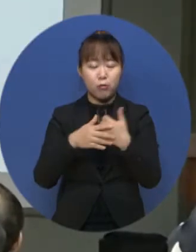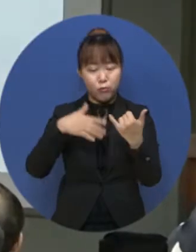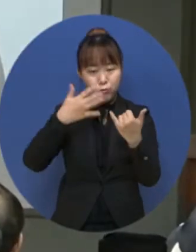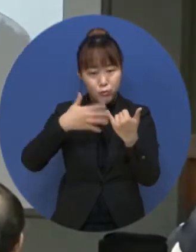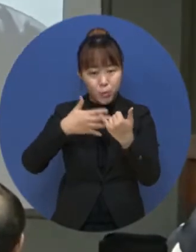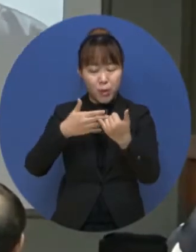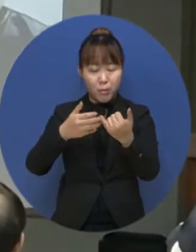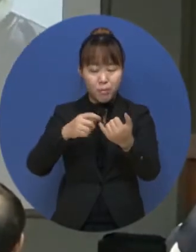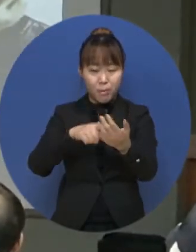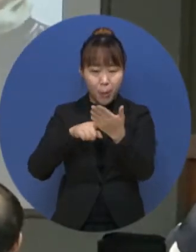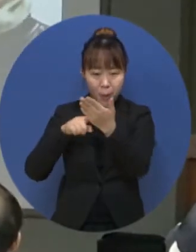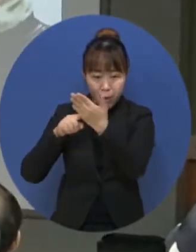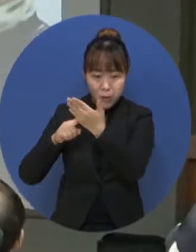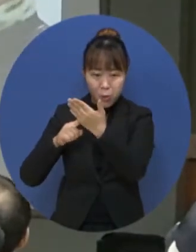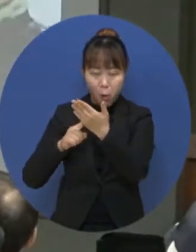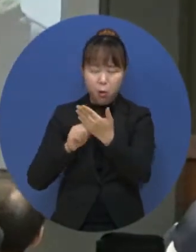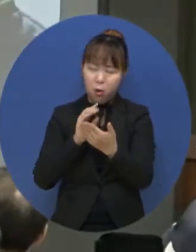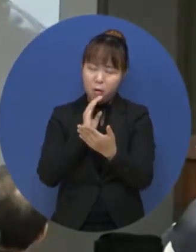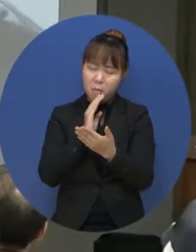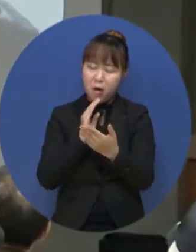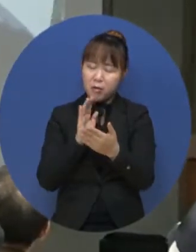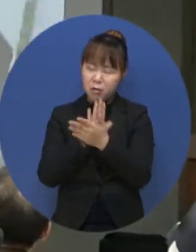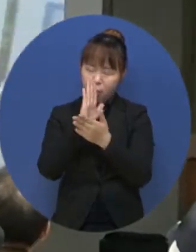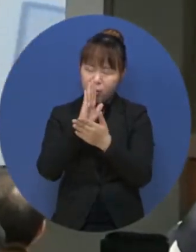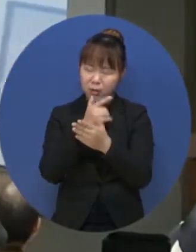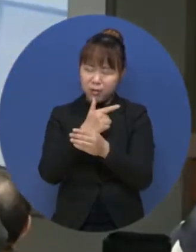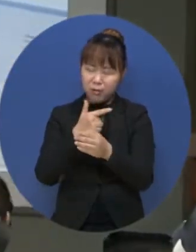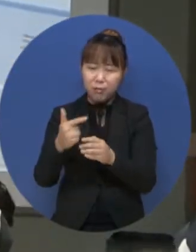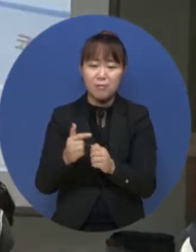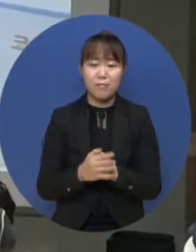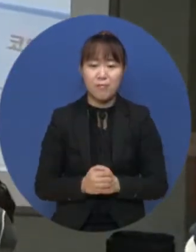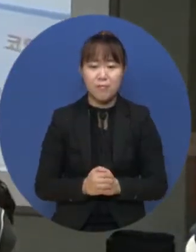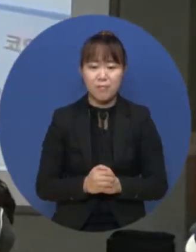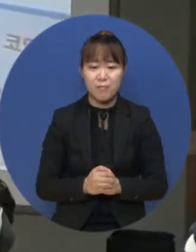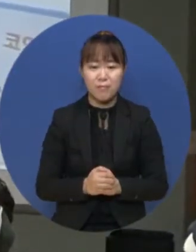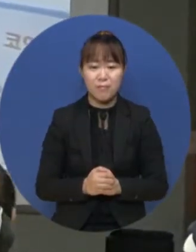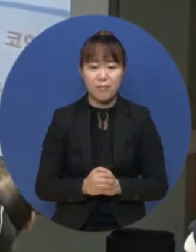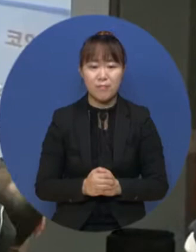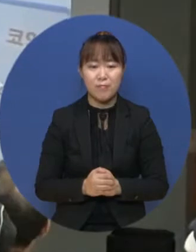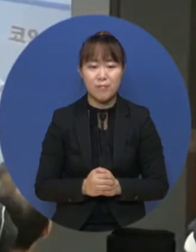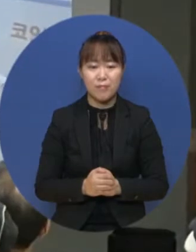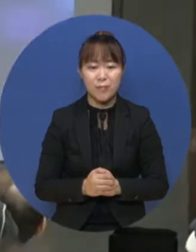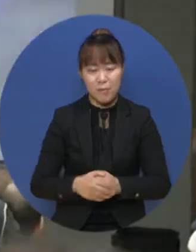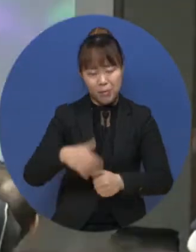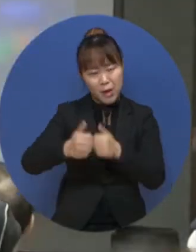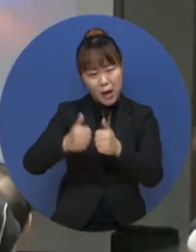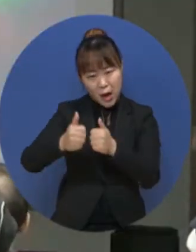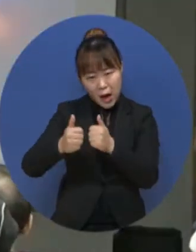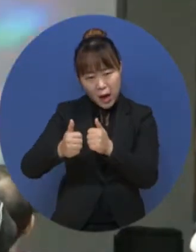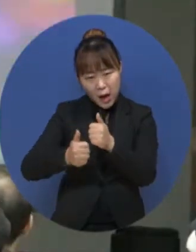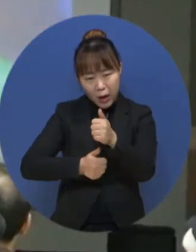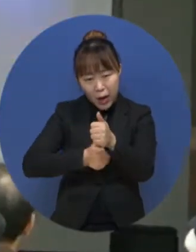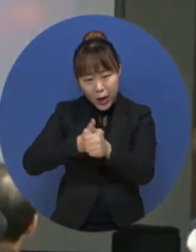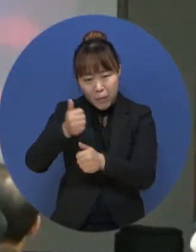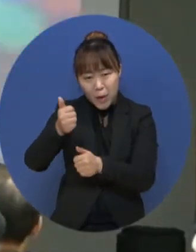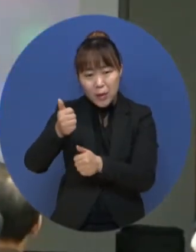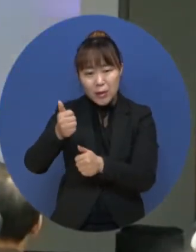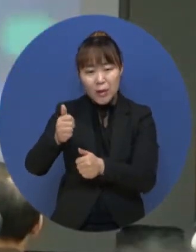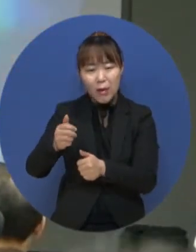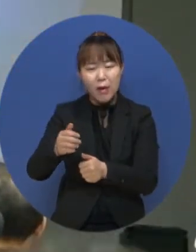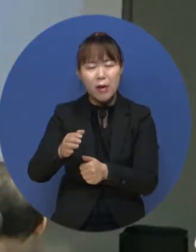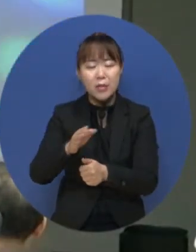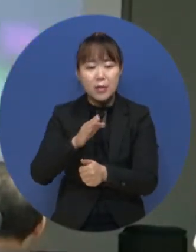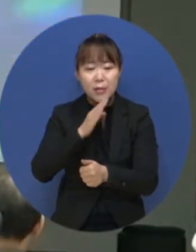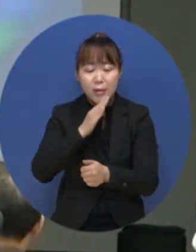출품되어 공모전의 열기가 시작부터 뜨거웠습니다. 치열한 경쟁을 뚫고 공모전 본선을